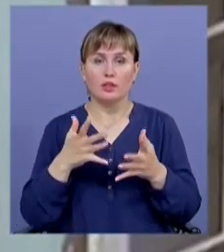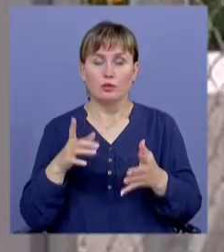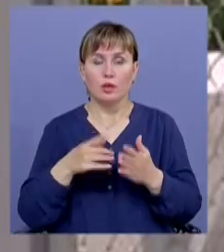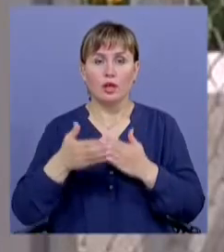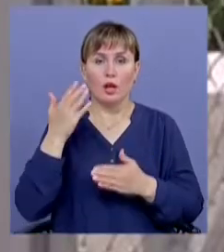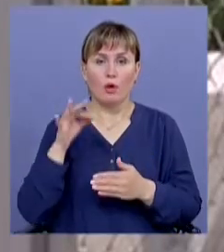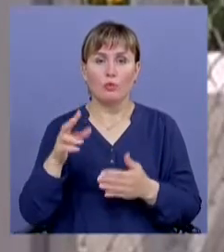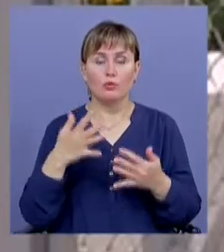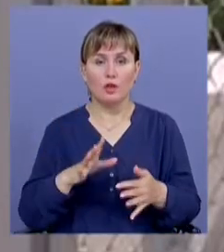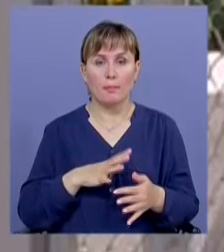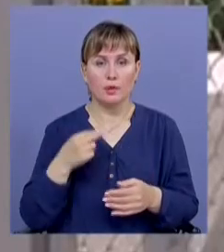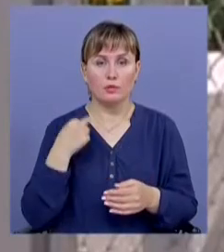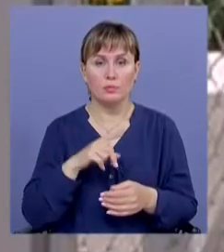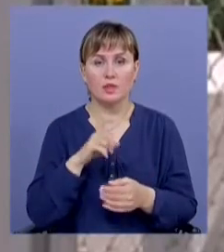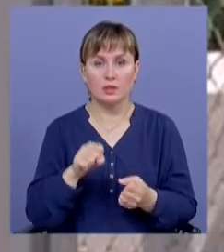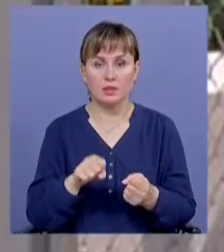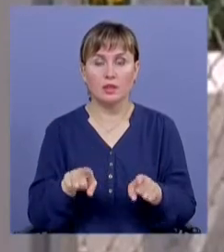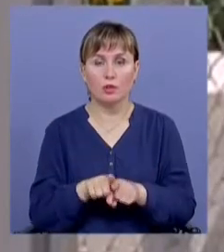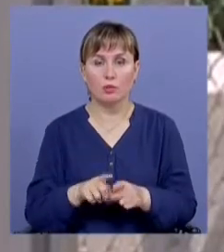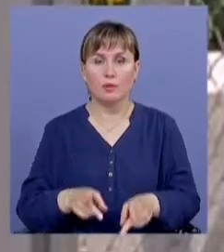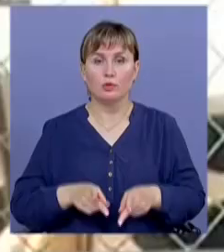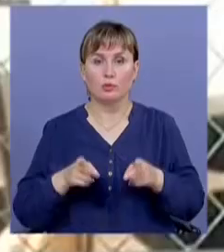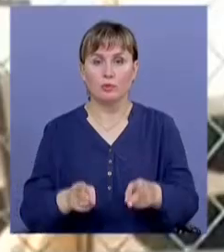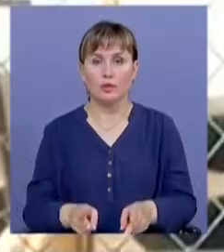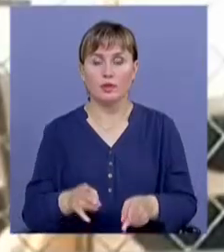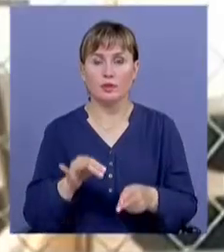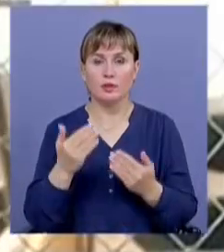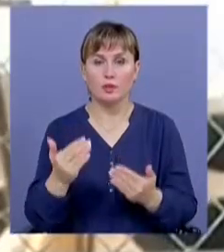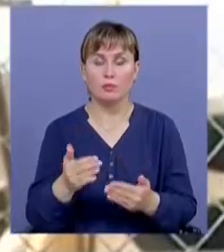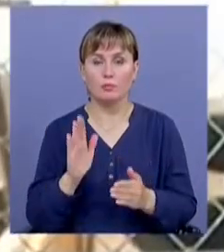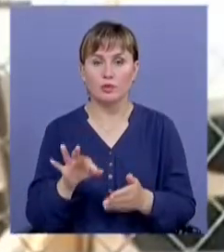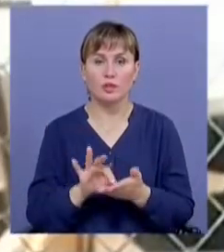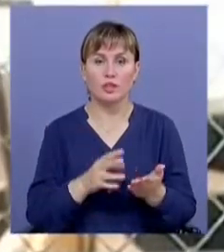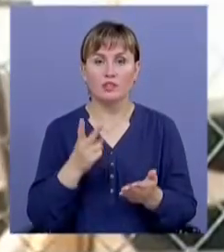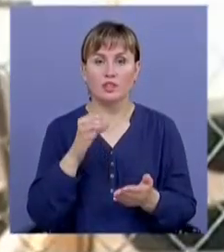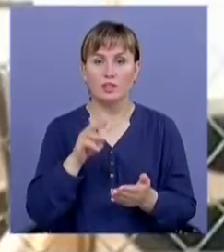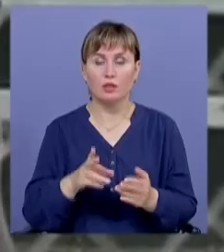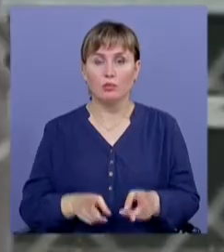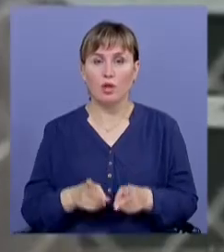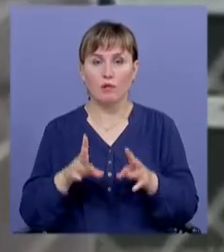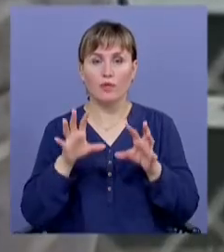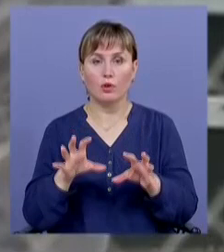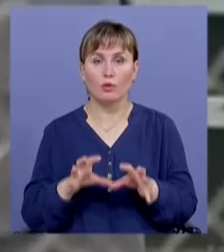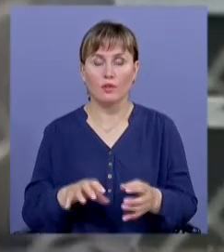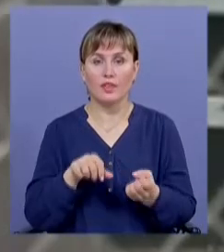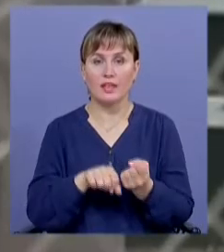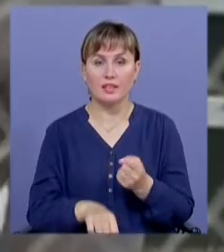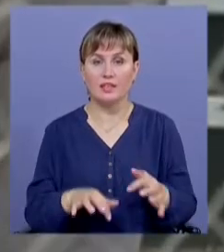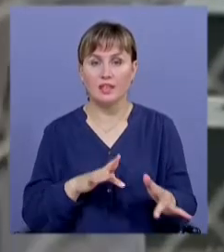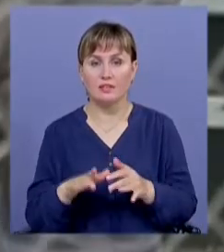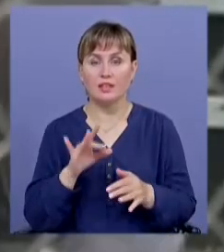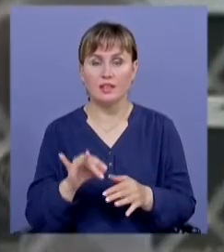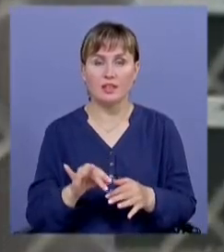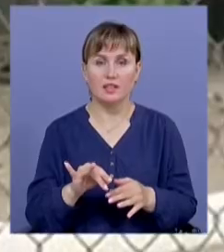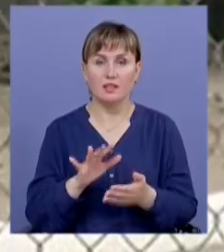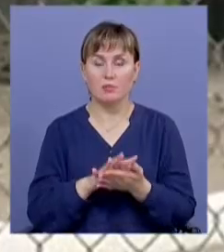ранее он уже отбывал наказание за аналогичное преступление ему инкриминируют сразу 2 статьи уголовного кодекса насильственные действия и